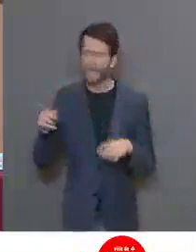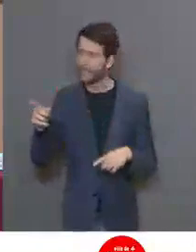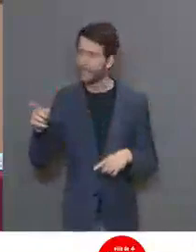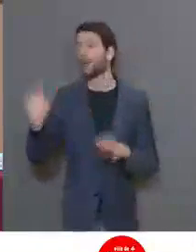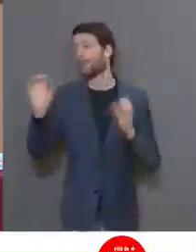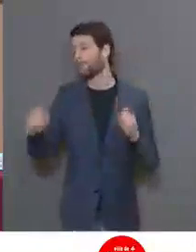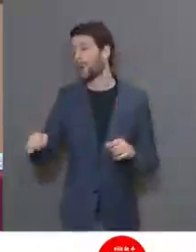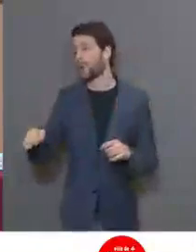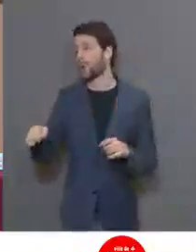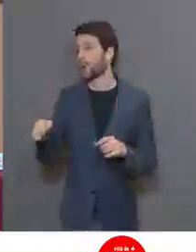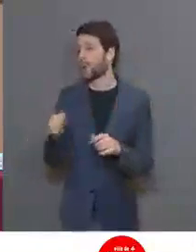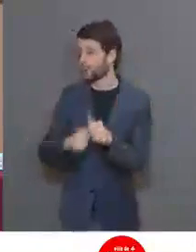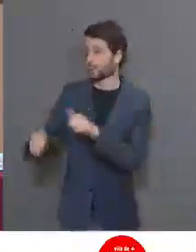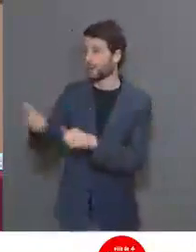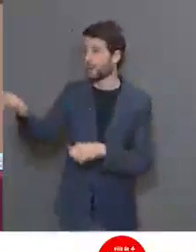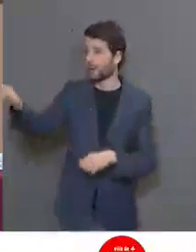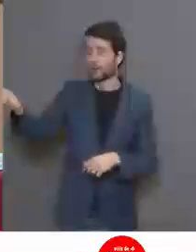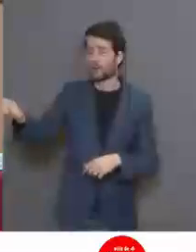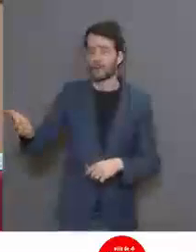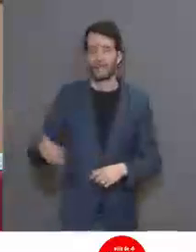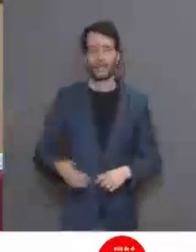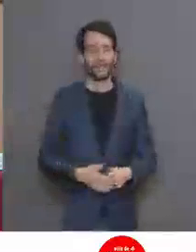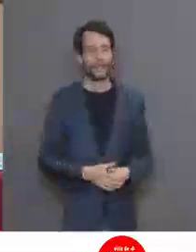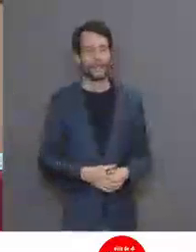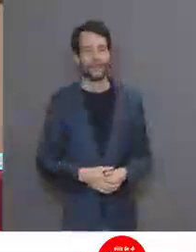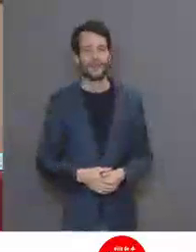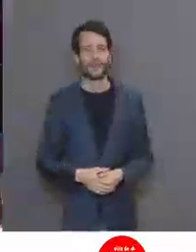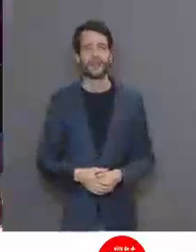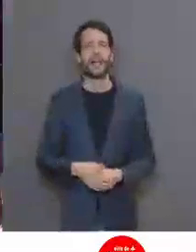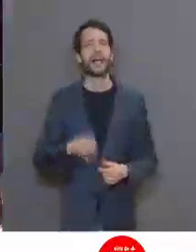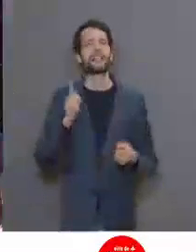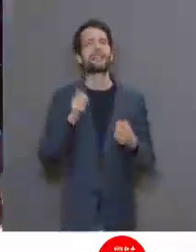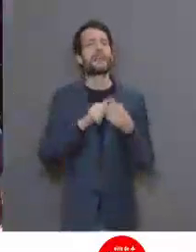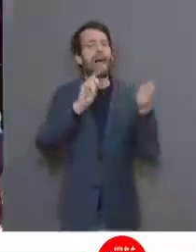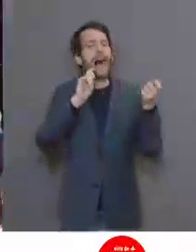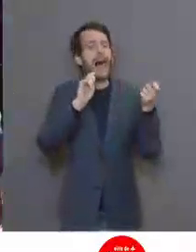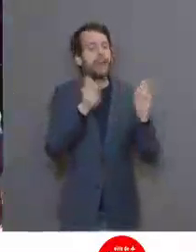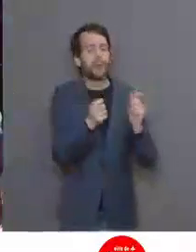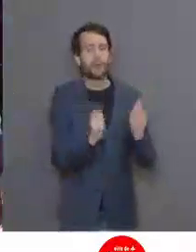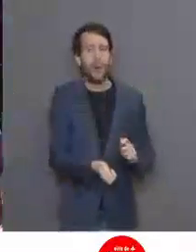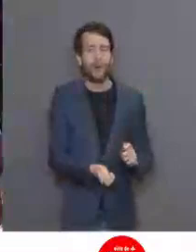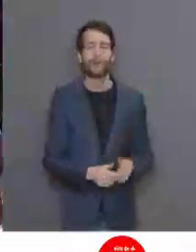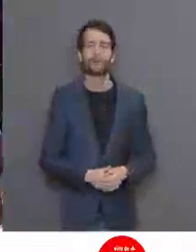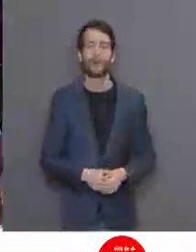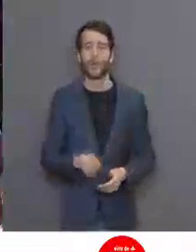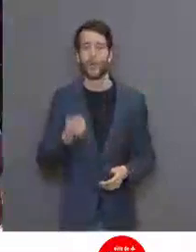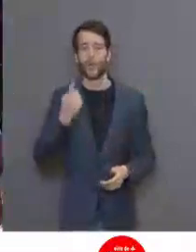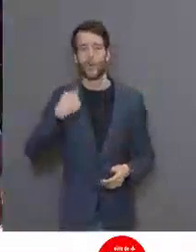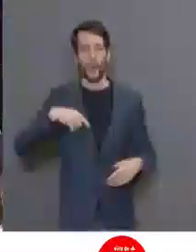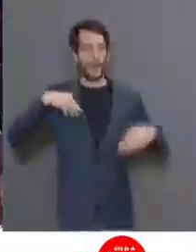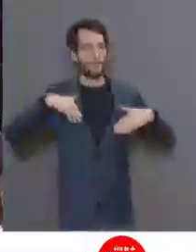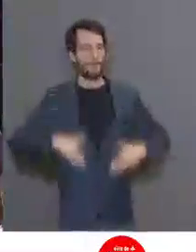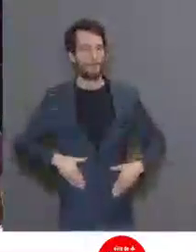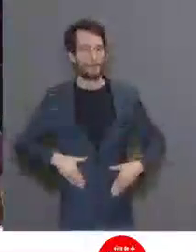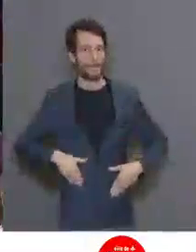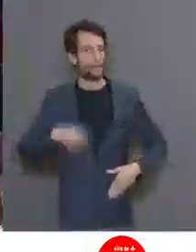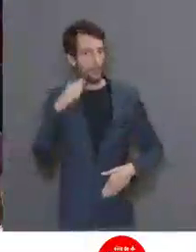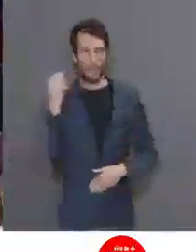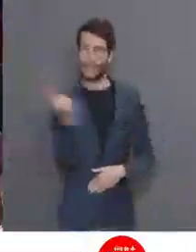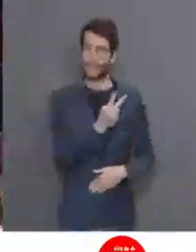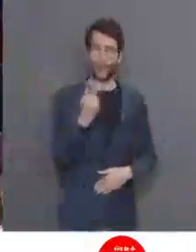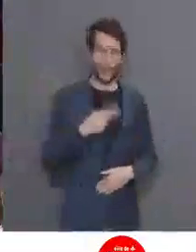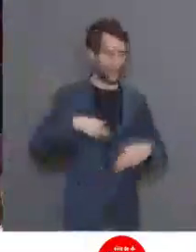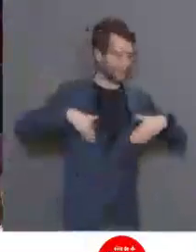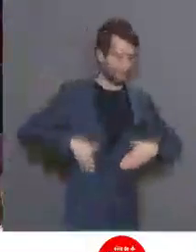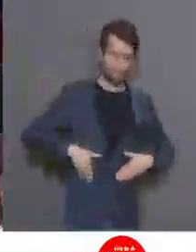pouvez y aller en avant. On avance donc sur les amendements. Nous allons nous abstenir sur les deux amendements.